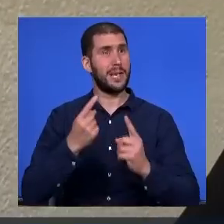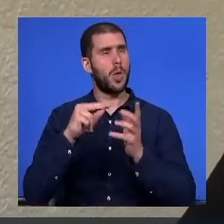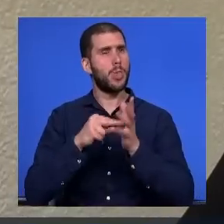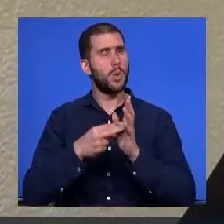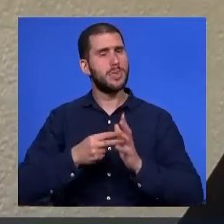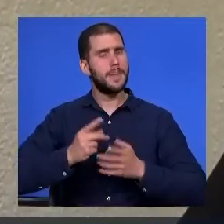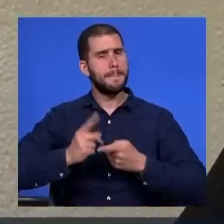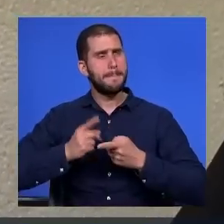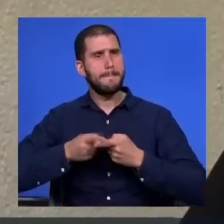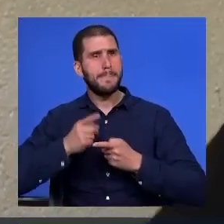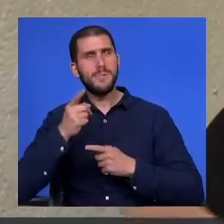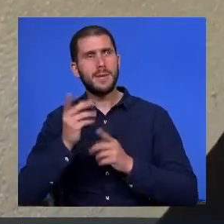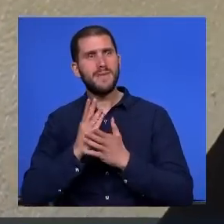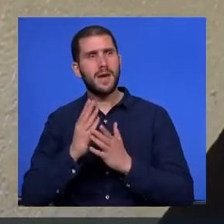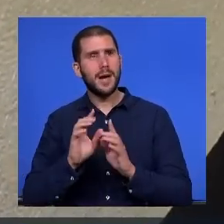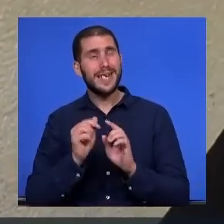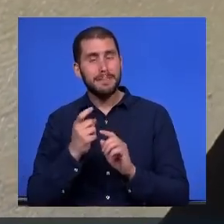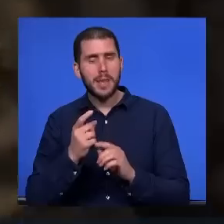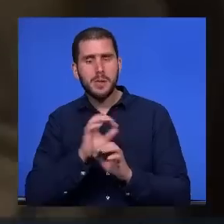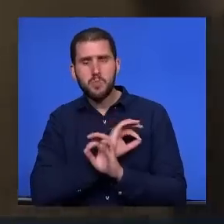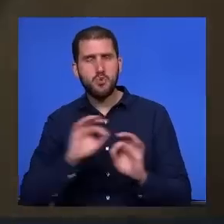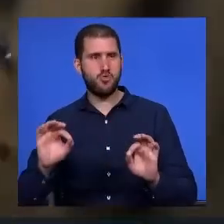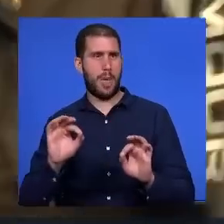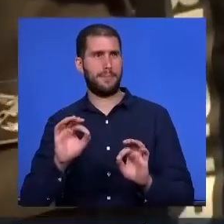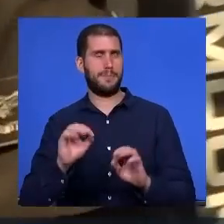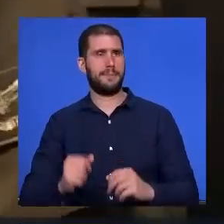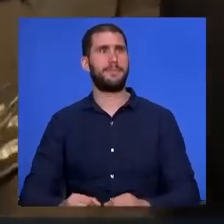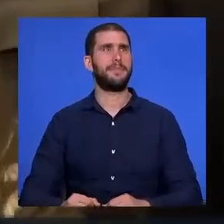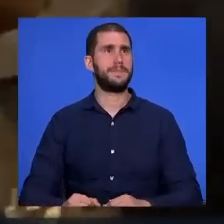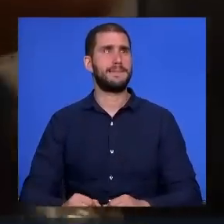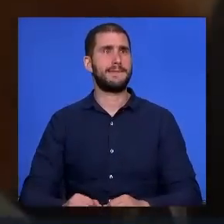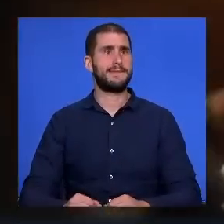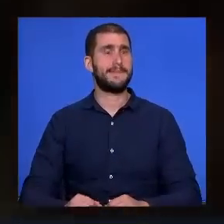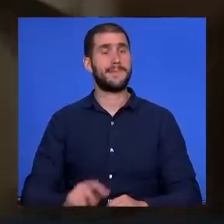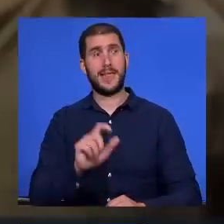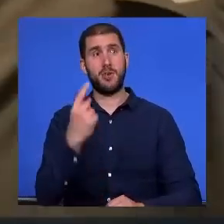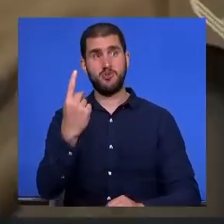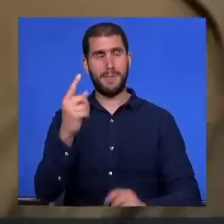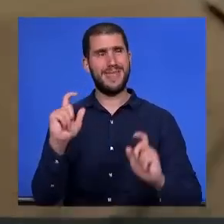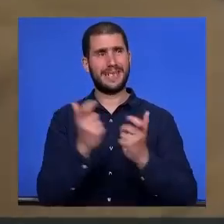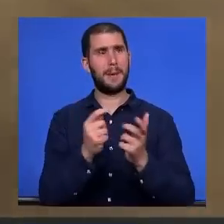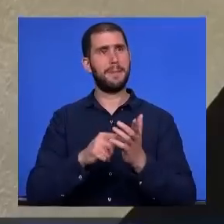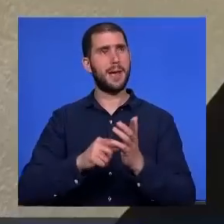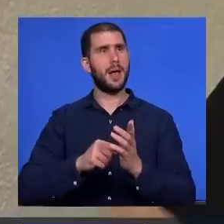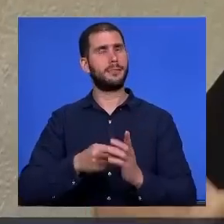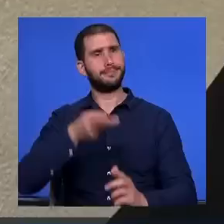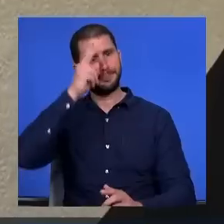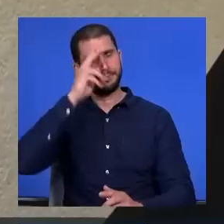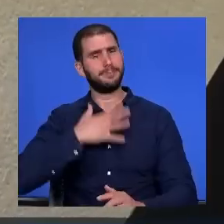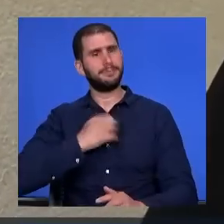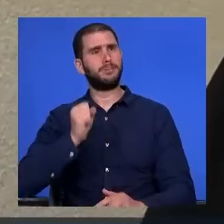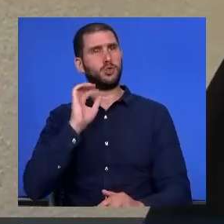בקפידה והוצא לפועל כמעט בצורה מושלמת. הנאשם נעצר תודות לתושייה של המשטרה